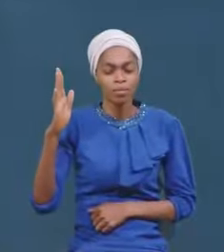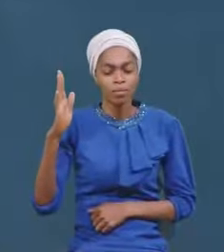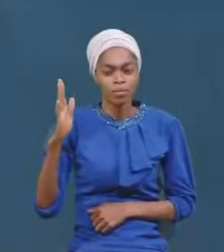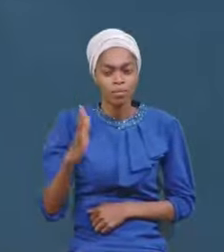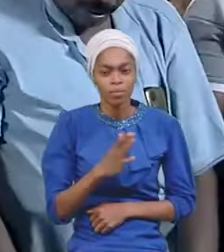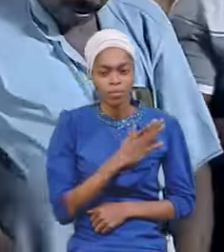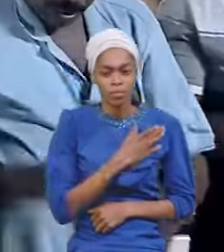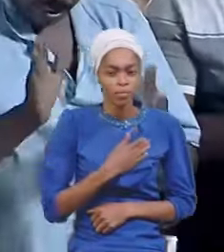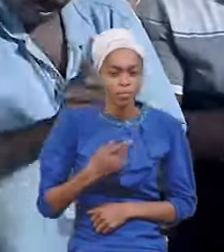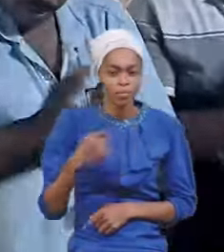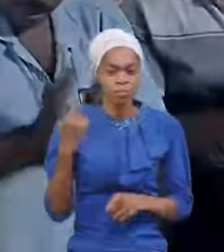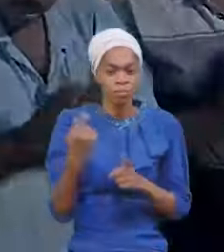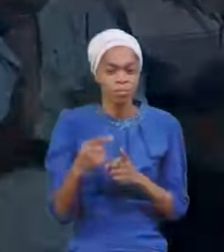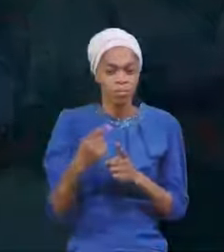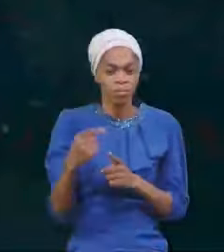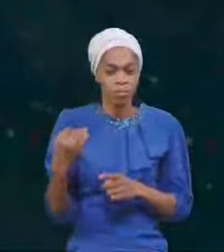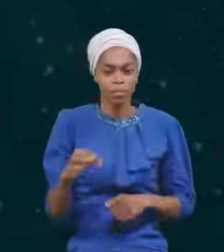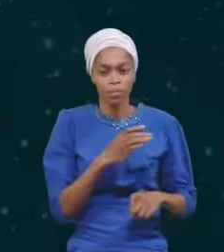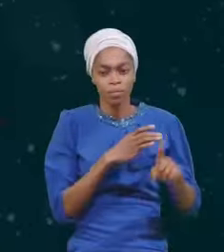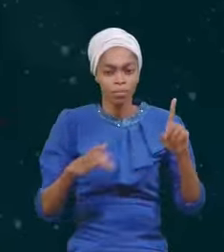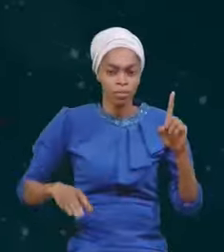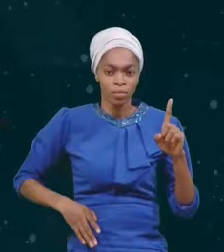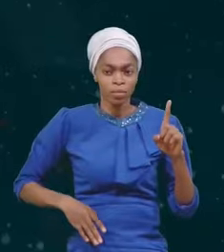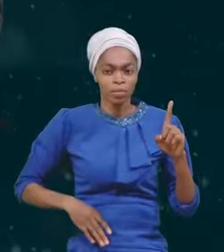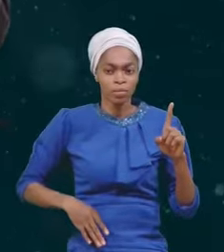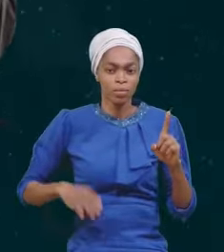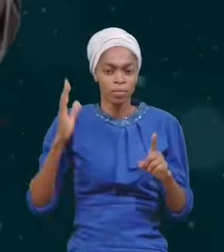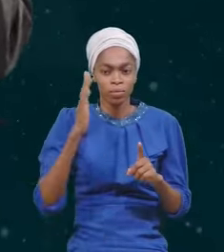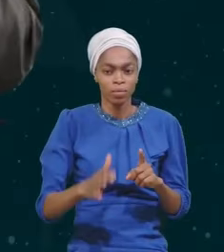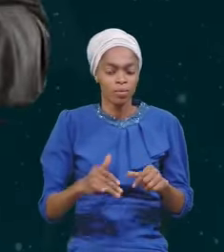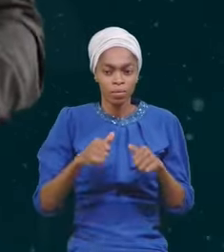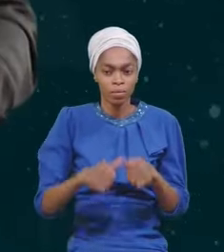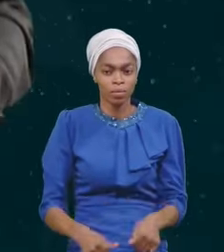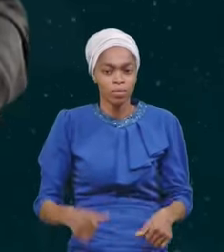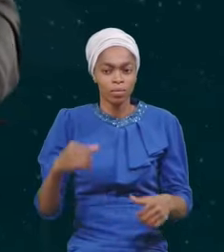And the word of Christ will continue to dwell in you.